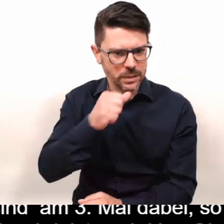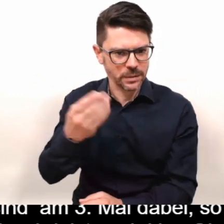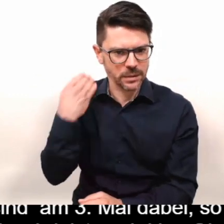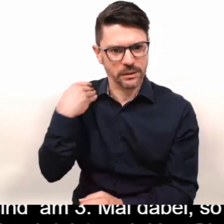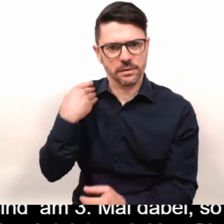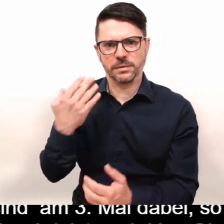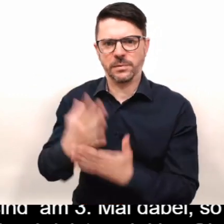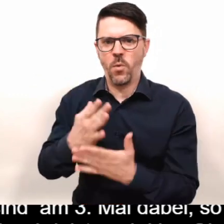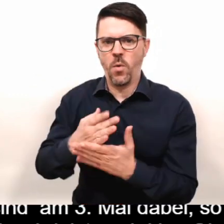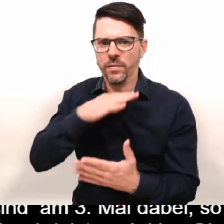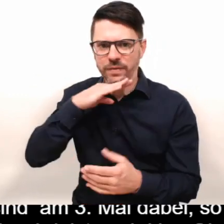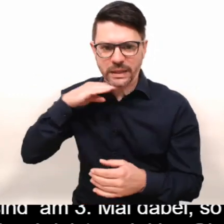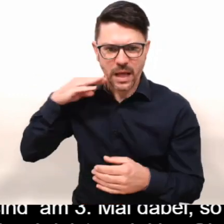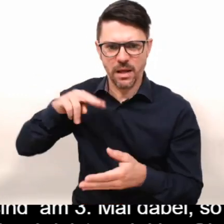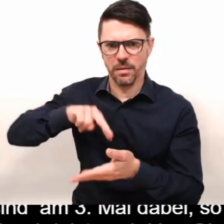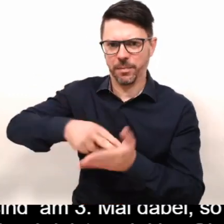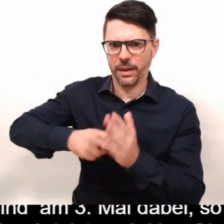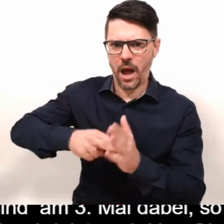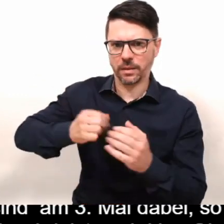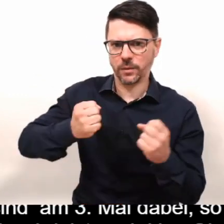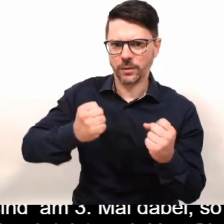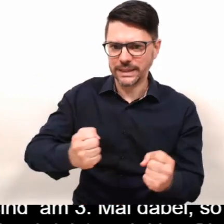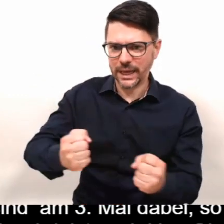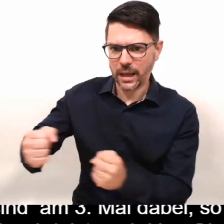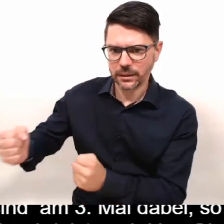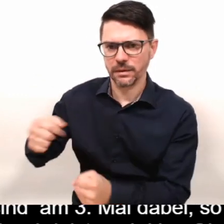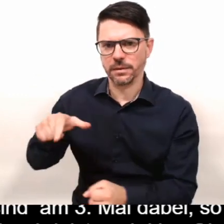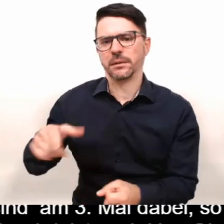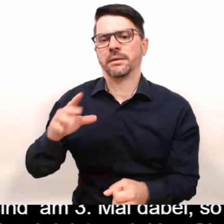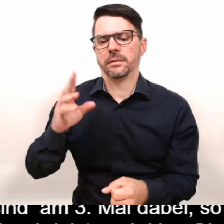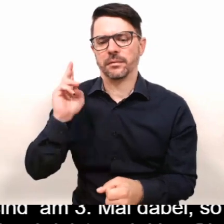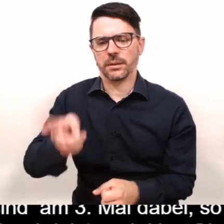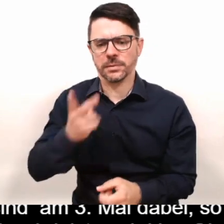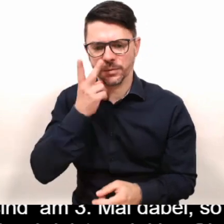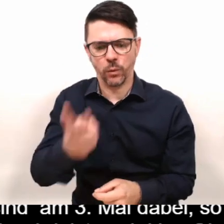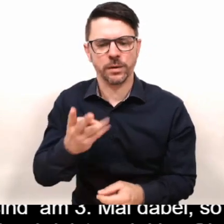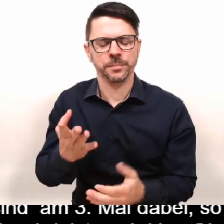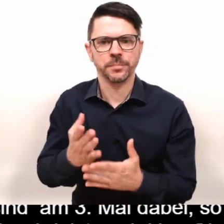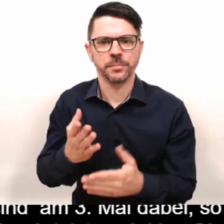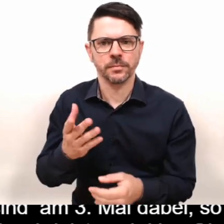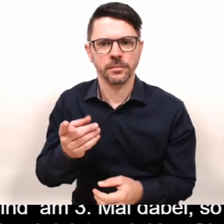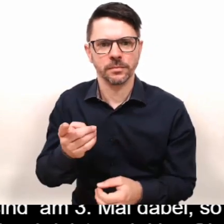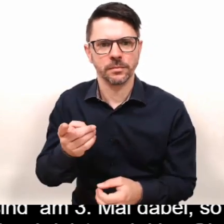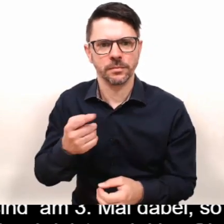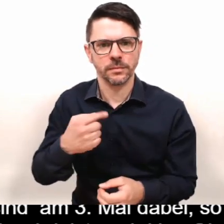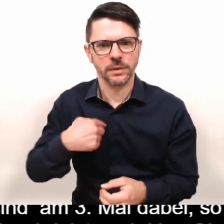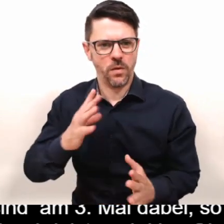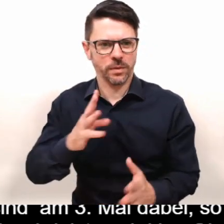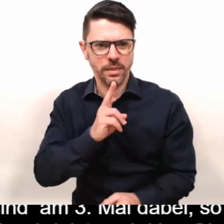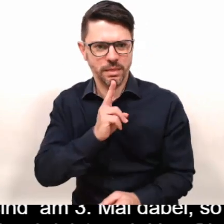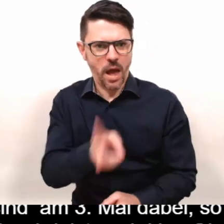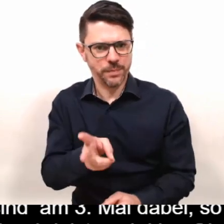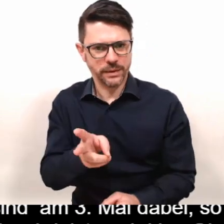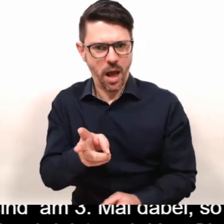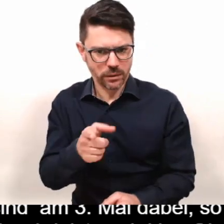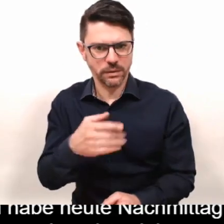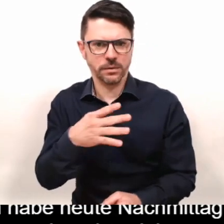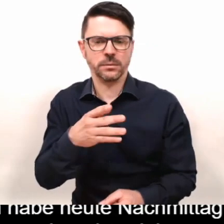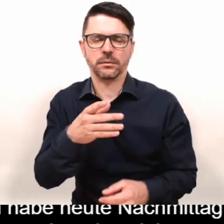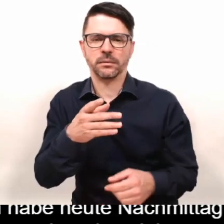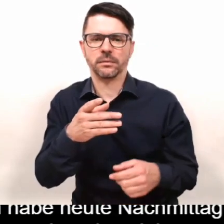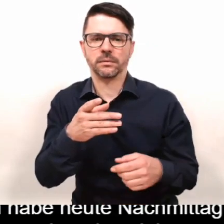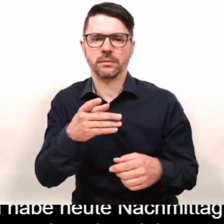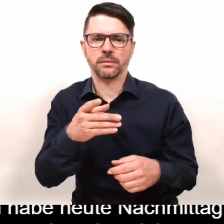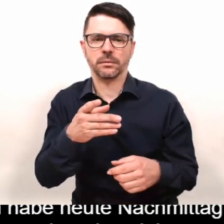evaluieren, wo hier die ganz konkreten Schmerzpunkte vielleicht noch herauszuarbeiten sind. Sie haben wie alle anderen Branchen auch